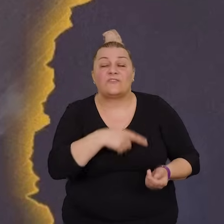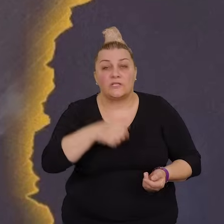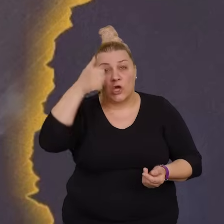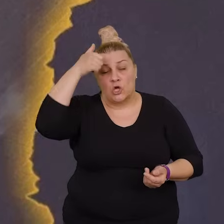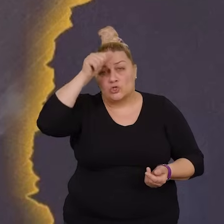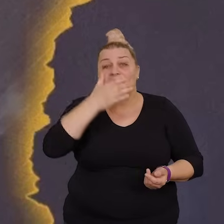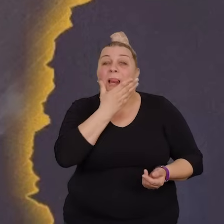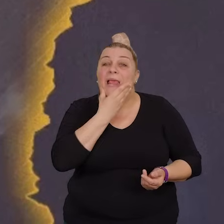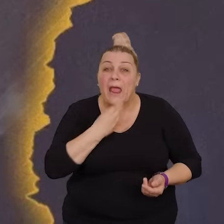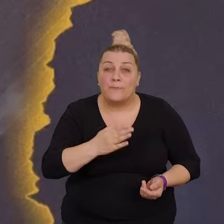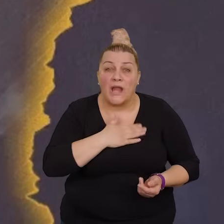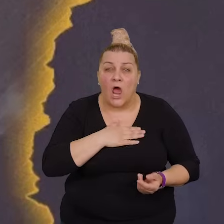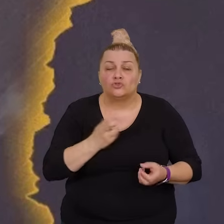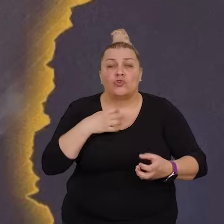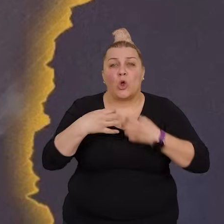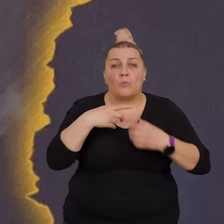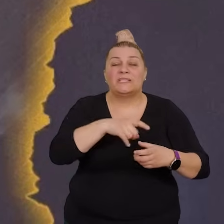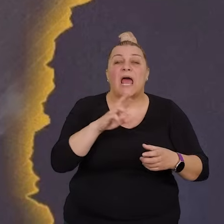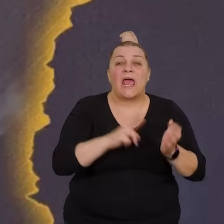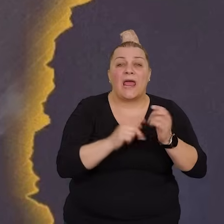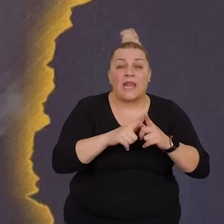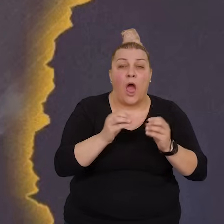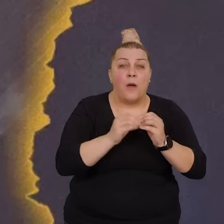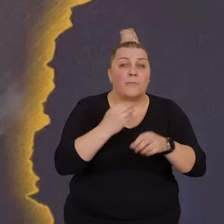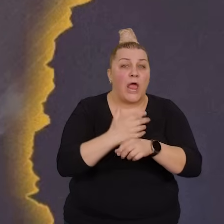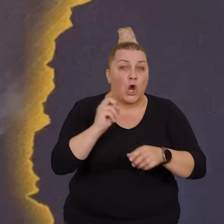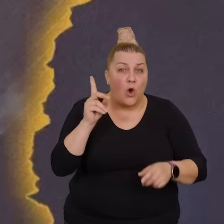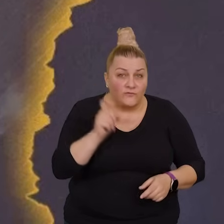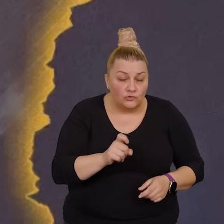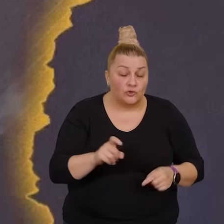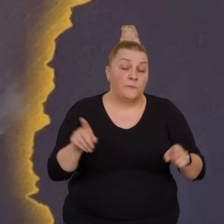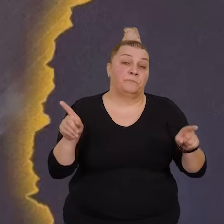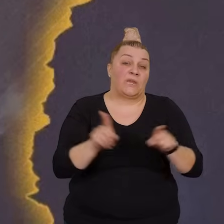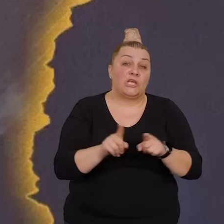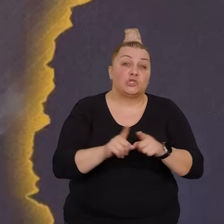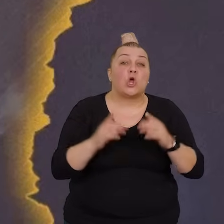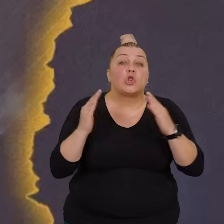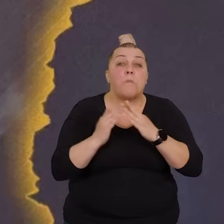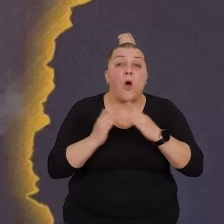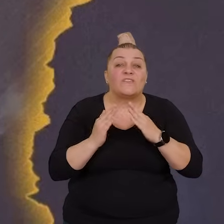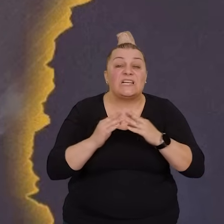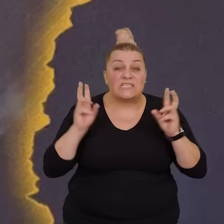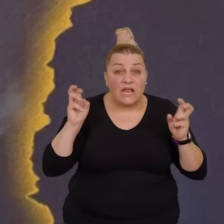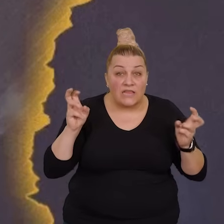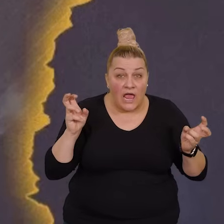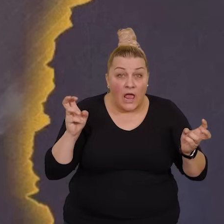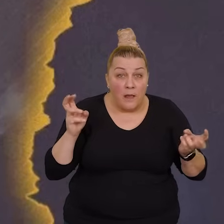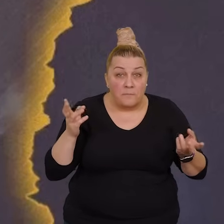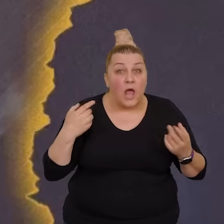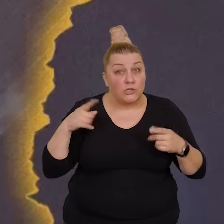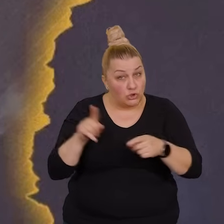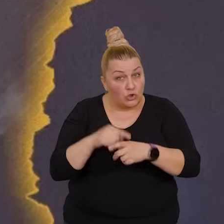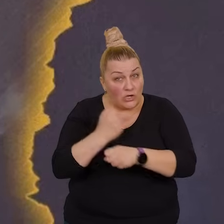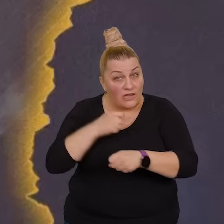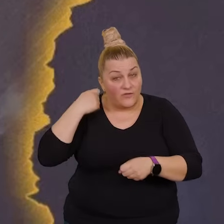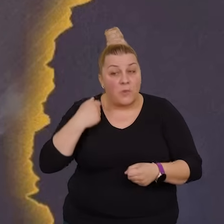Begović. I tako bilo je kultura i naravno kasnije ove domovinske teme sam radio, jer eto, meni je žao da sam ostao na neki